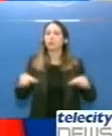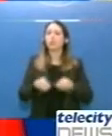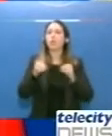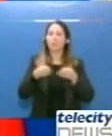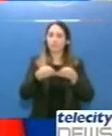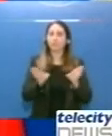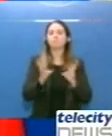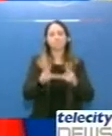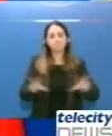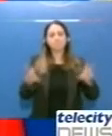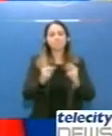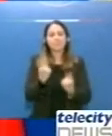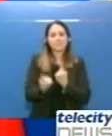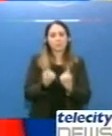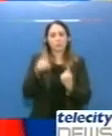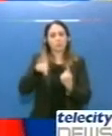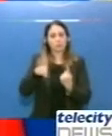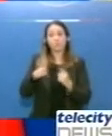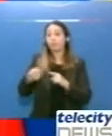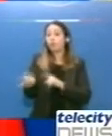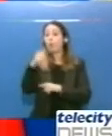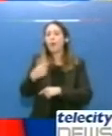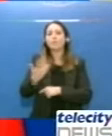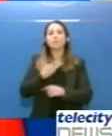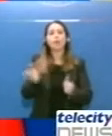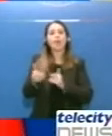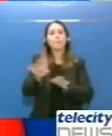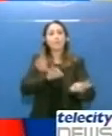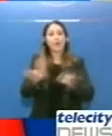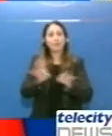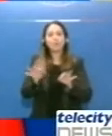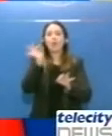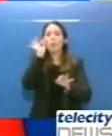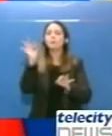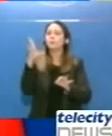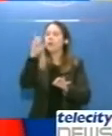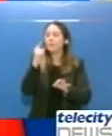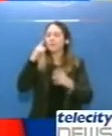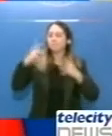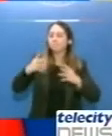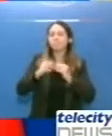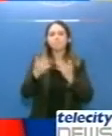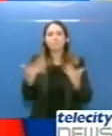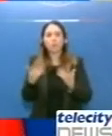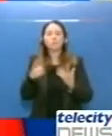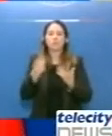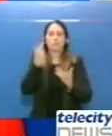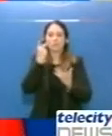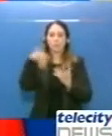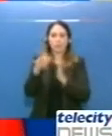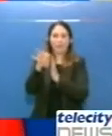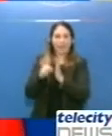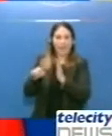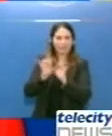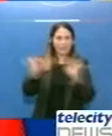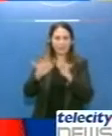lavorare e stop delle feste in piazza per non creare assembramenti il consiglio dei ministri ha inoltre esteso l'obbligo